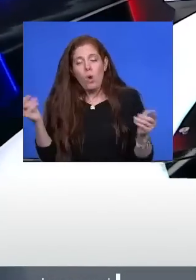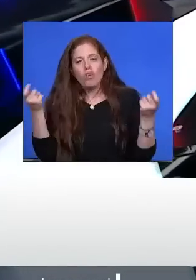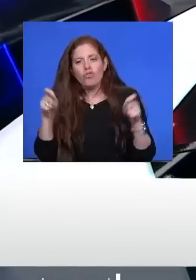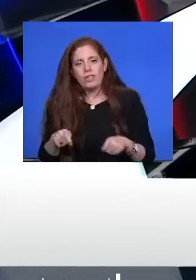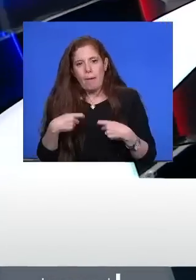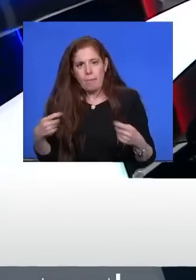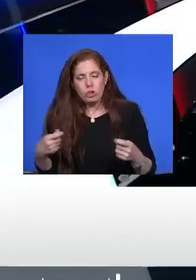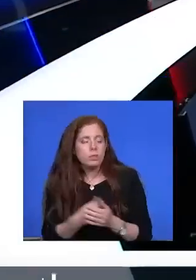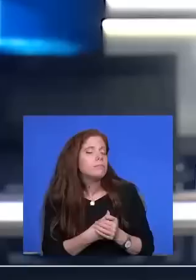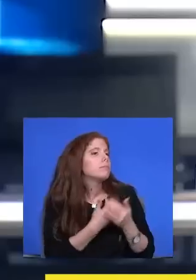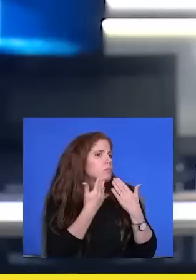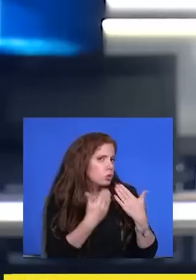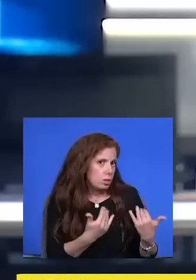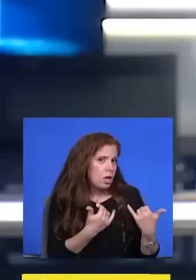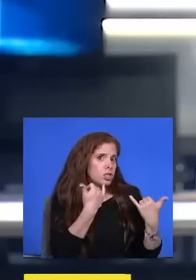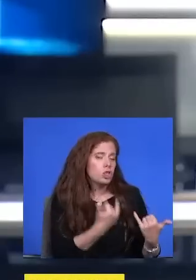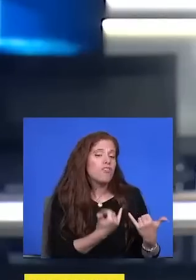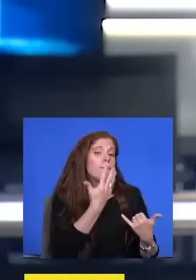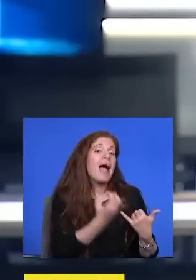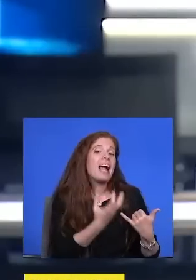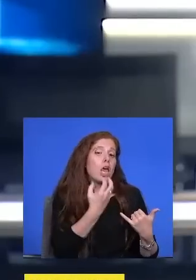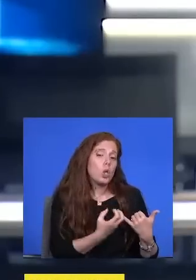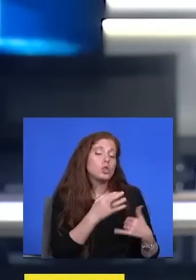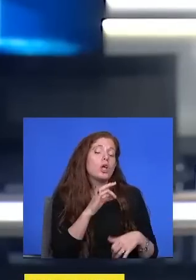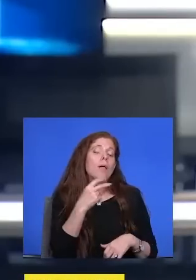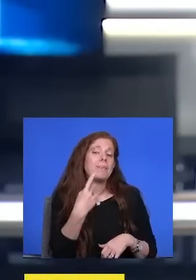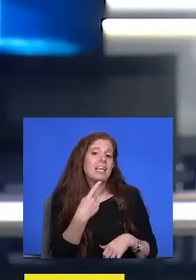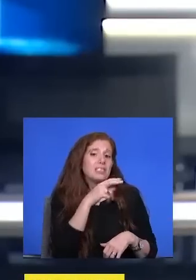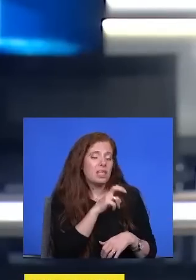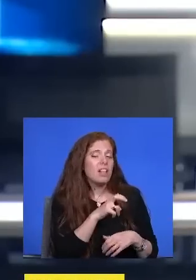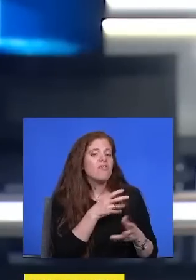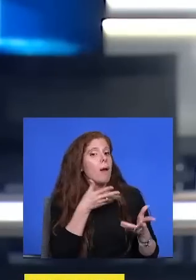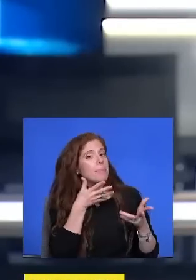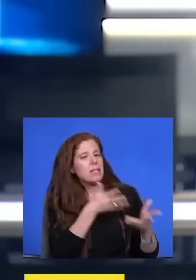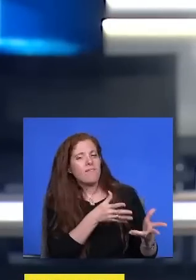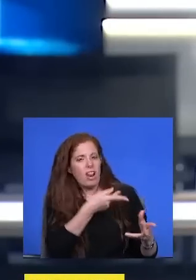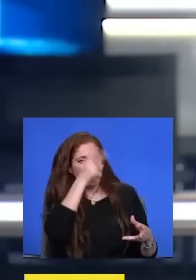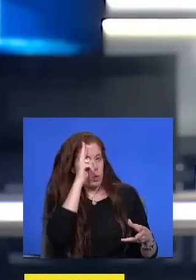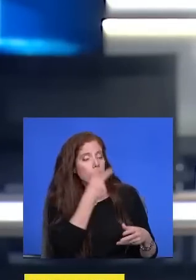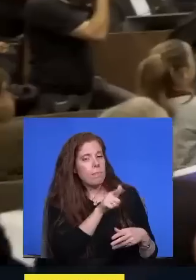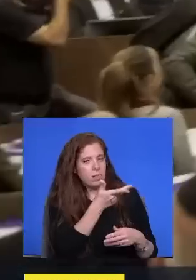תודה, מיכאל. אז עכשיו נהיה עם ההקלטות המלאות של פנחס עידן והמתקפה עליו בליכוד בכתבה שלך.